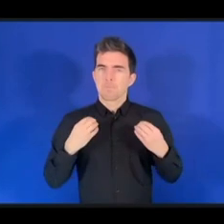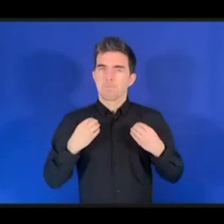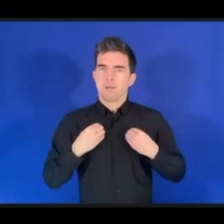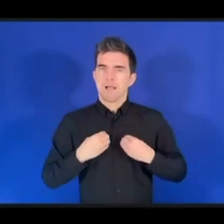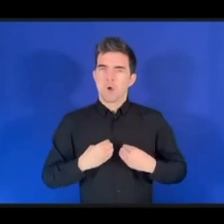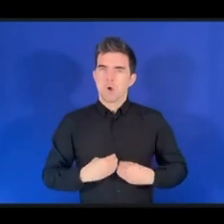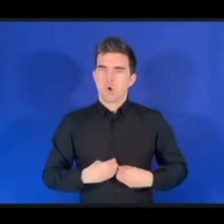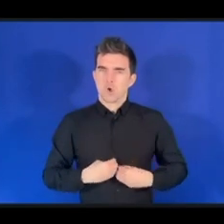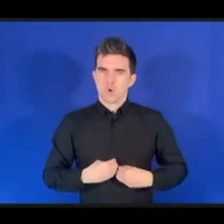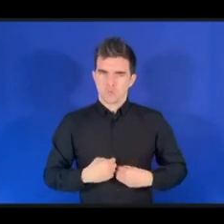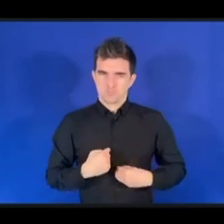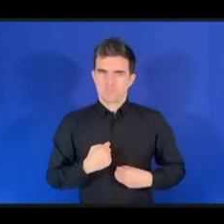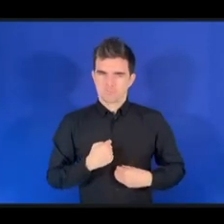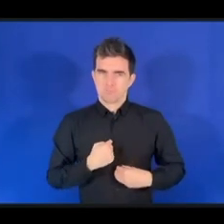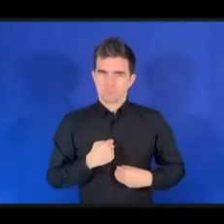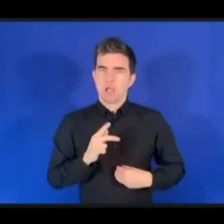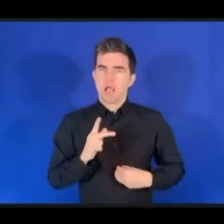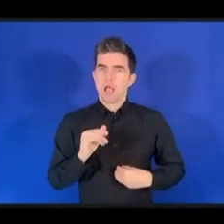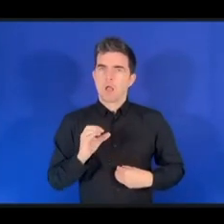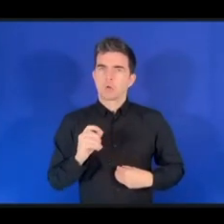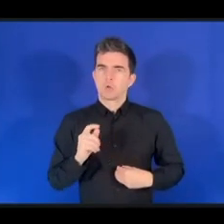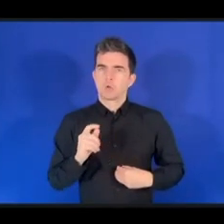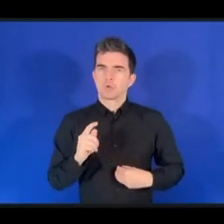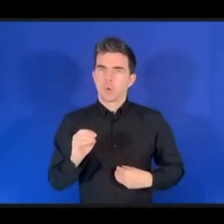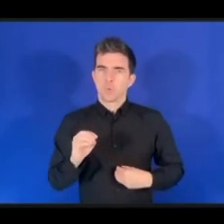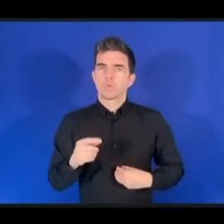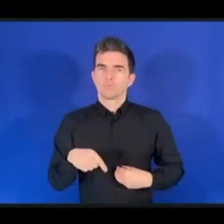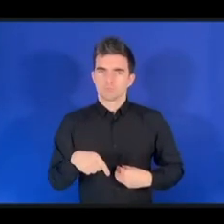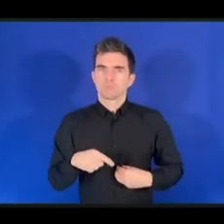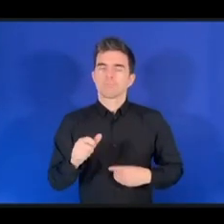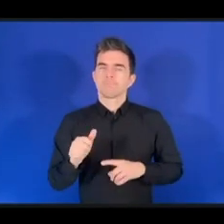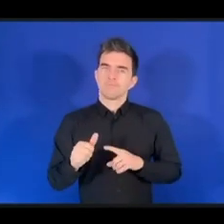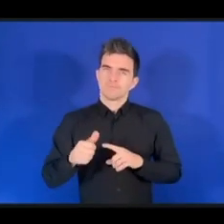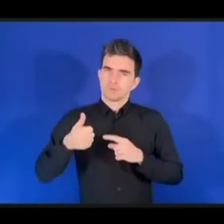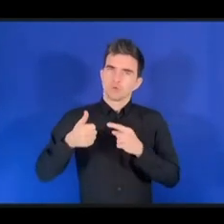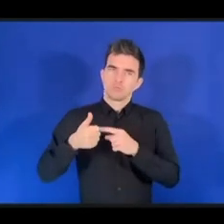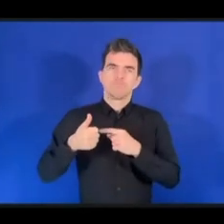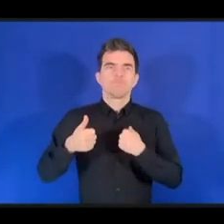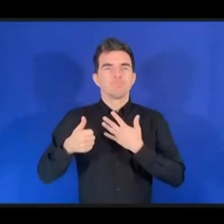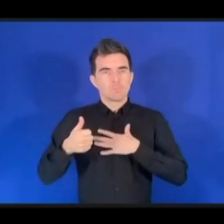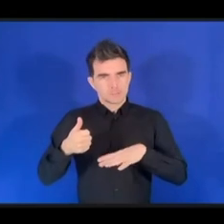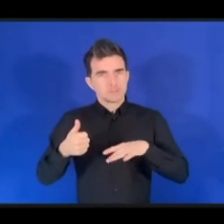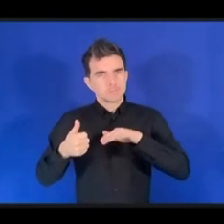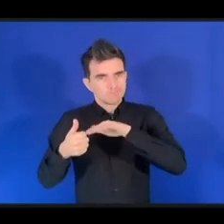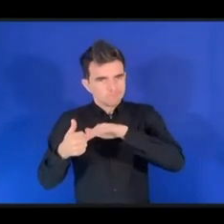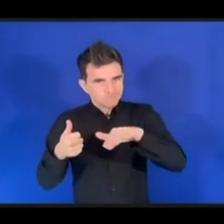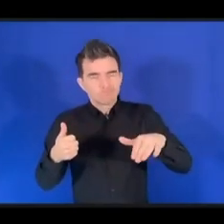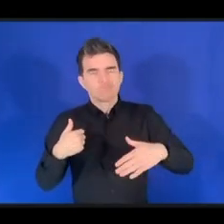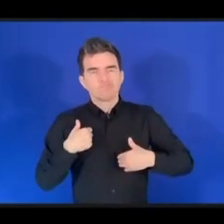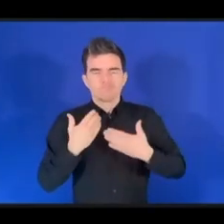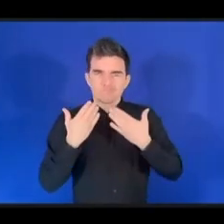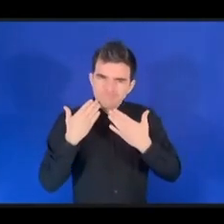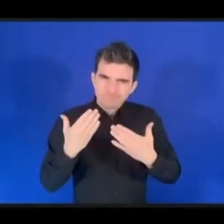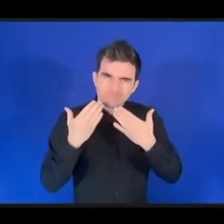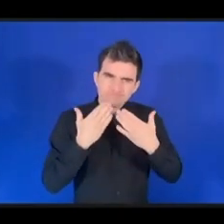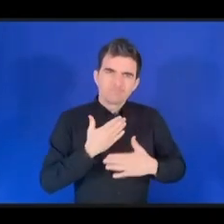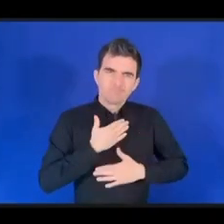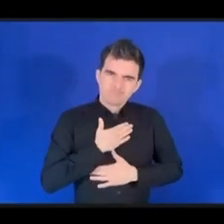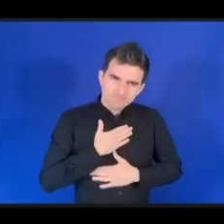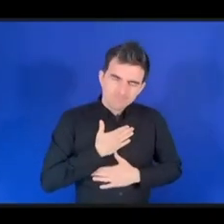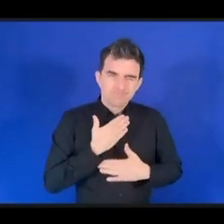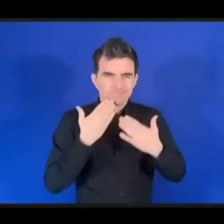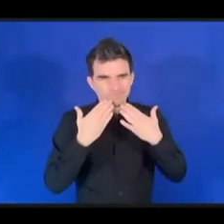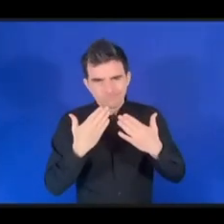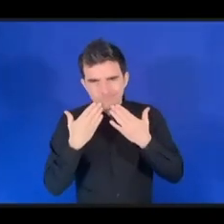شيء اود ان اعرب عن كافه امتناني لكل الذين انضموا الينا في هذا المؤتمر من